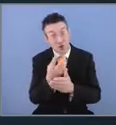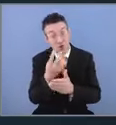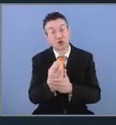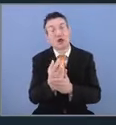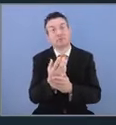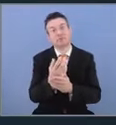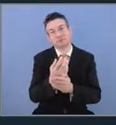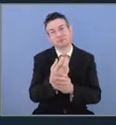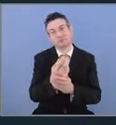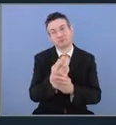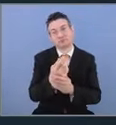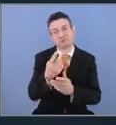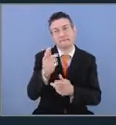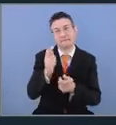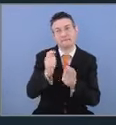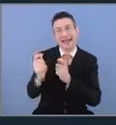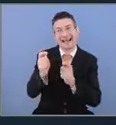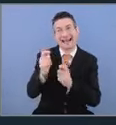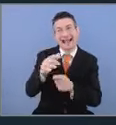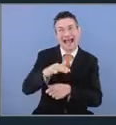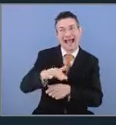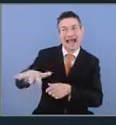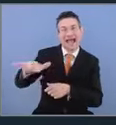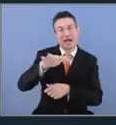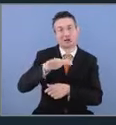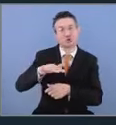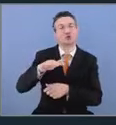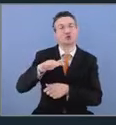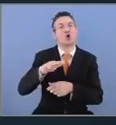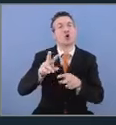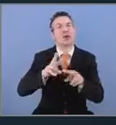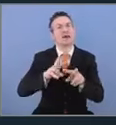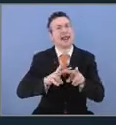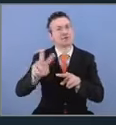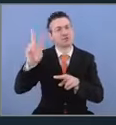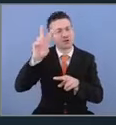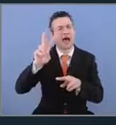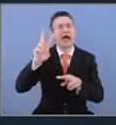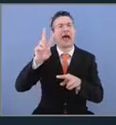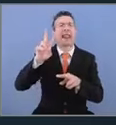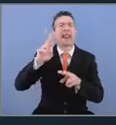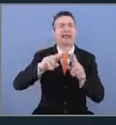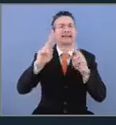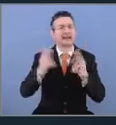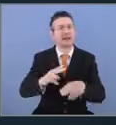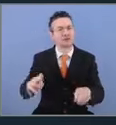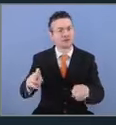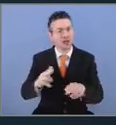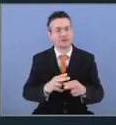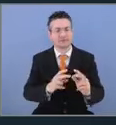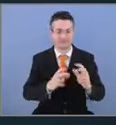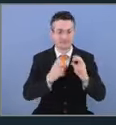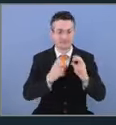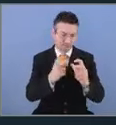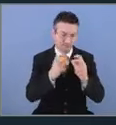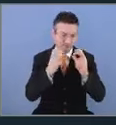del mercato nazionale e internazionale, con un grande sforzo anche in ambito della sostenibilità,